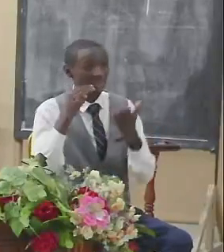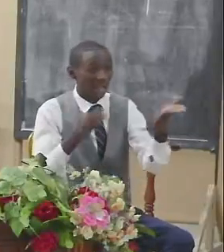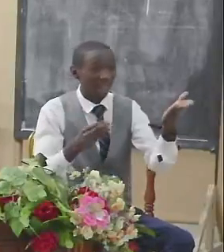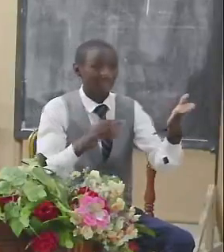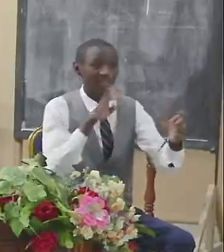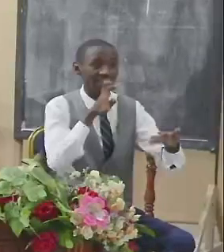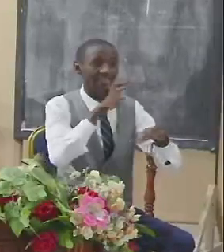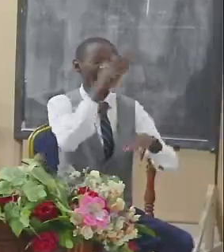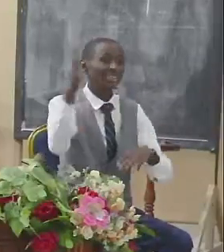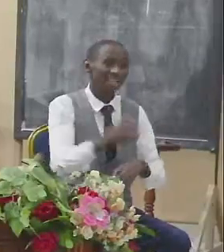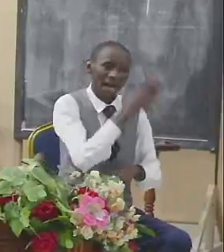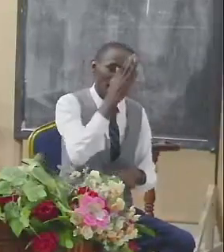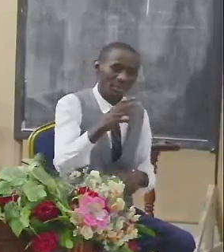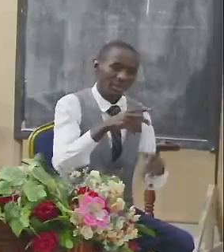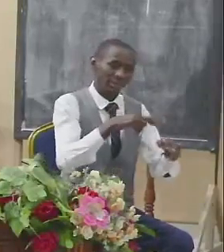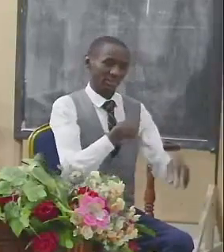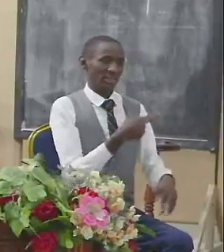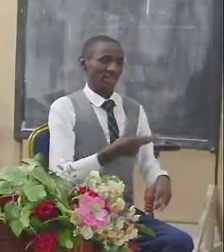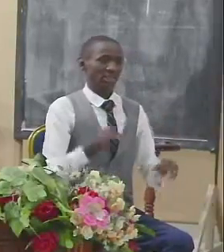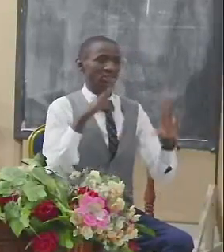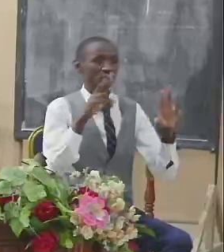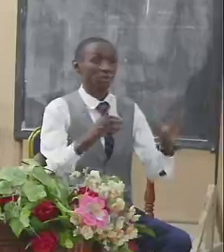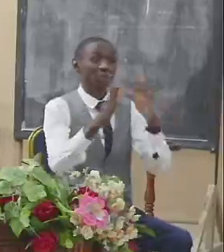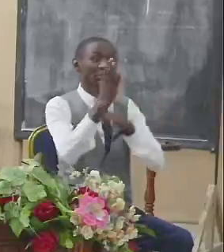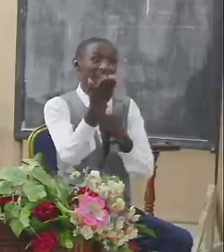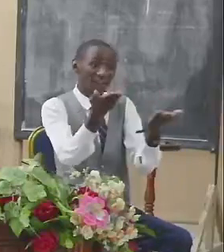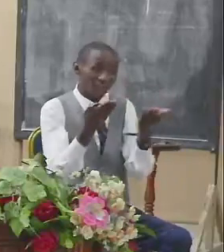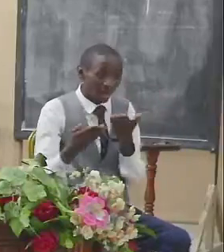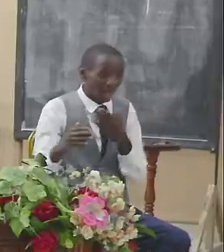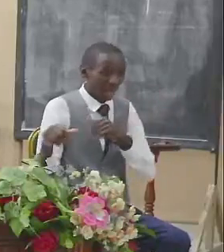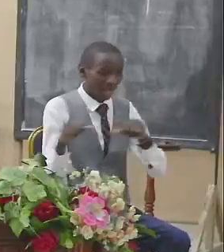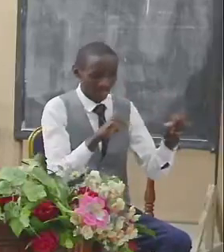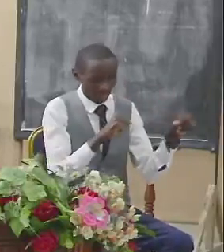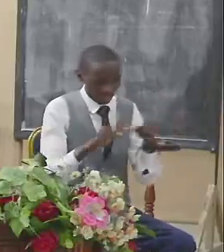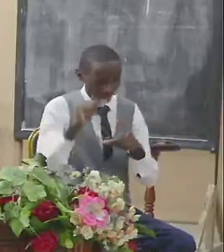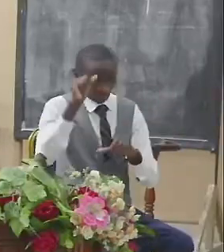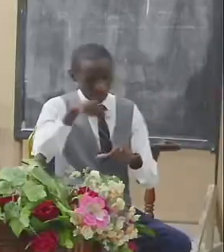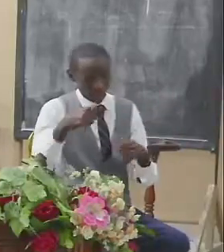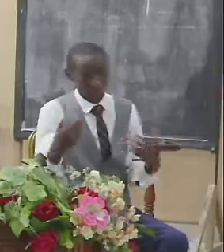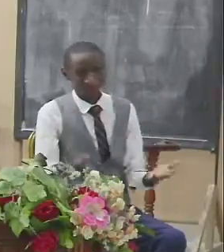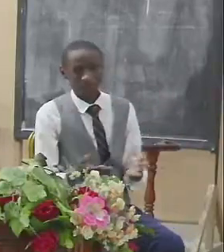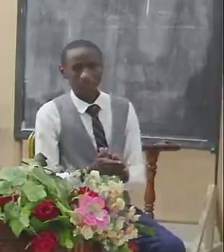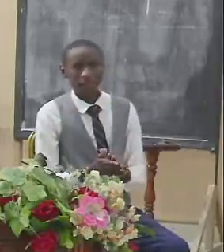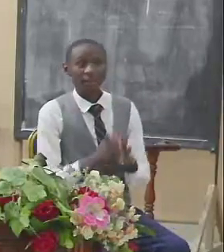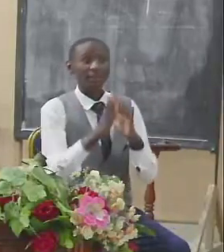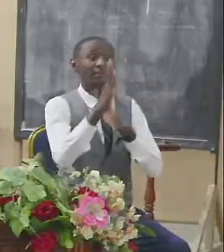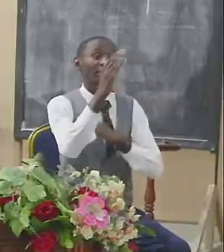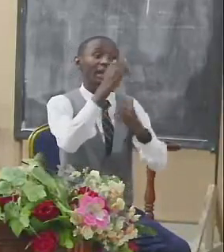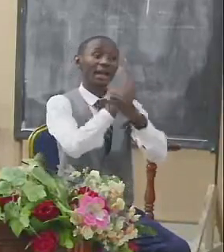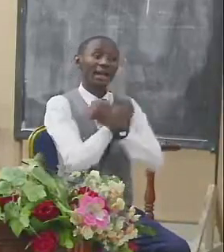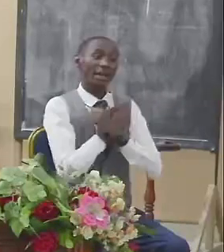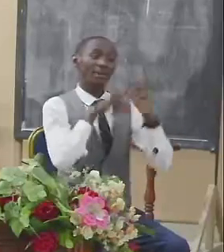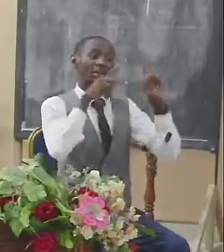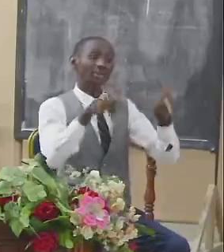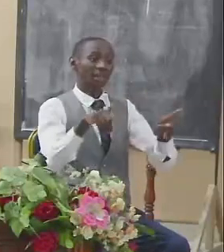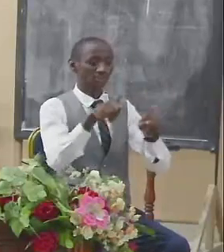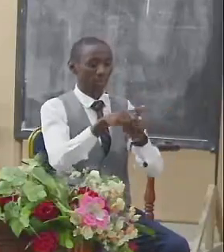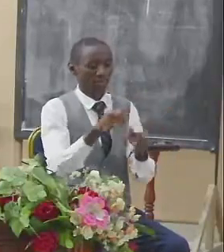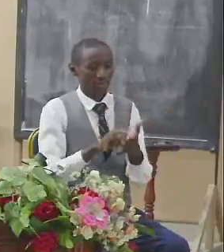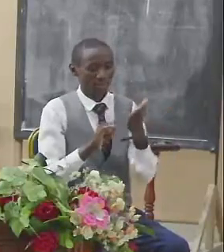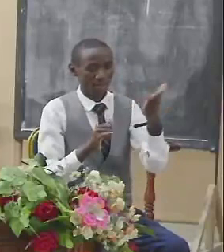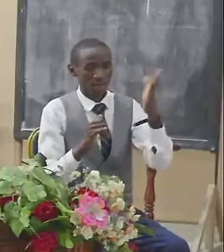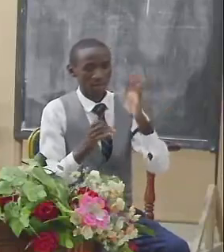dénomination. Haitakuwa kazehebu. Atatenda ndugu. Ndio. Dieu aime des gens comme ça, non? Mungu anapenda watu ya